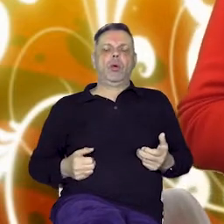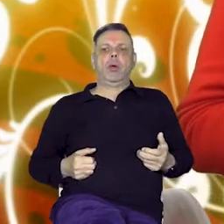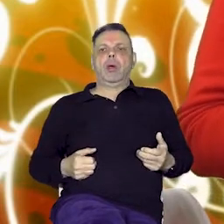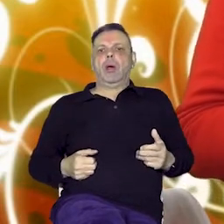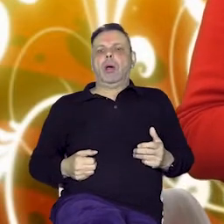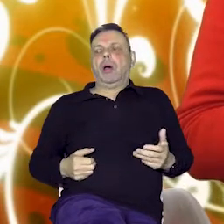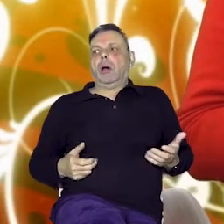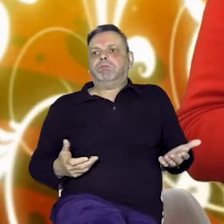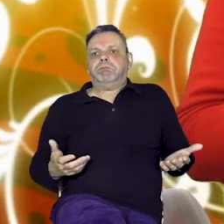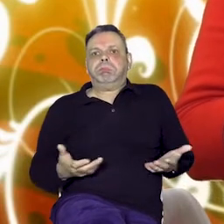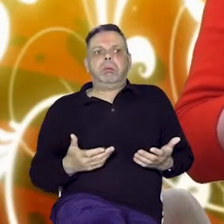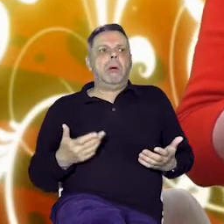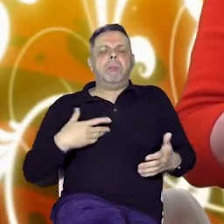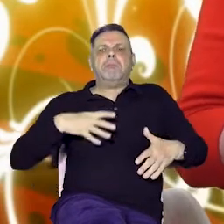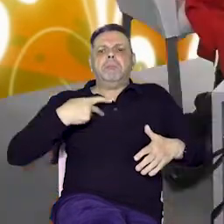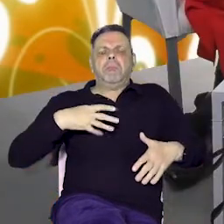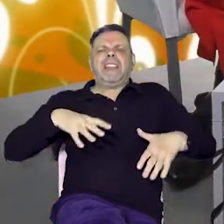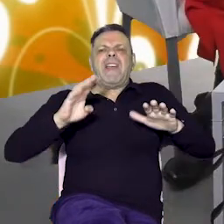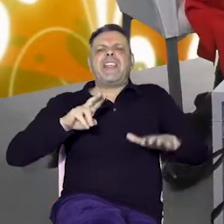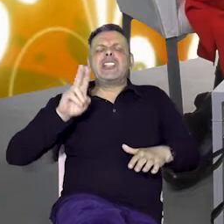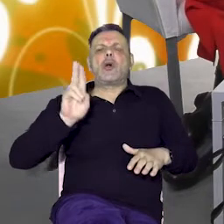imati 19. ćemo imati